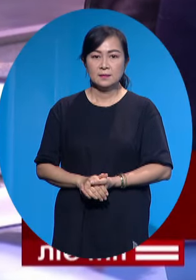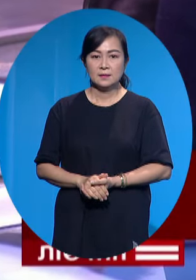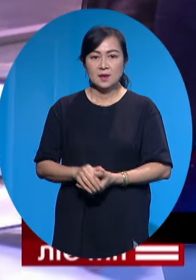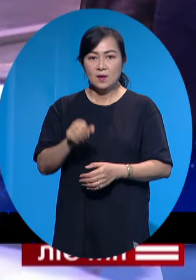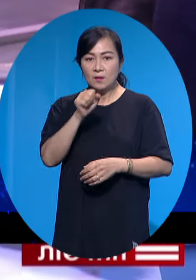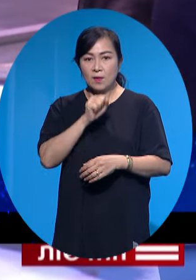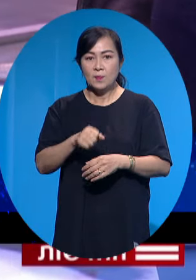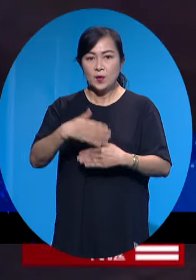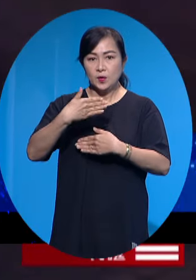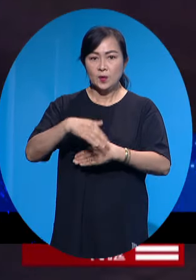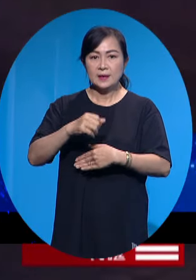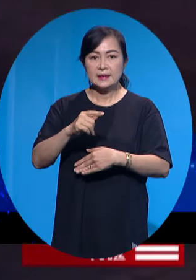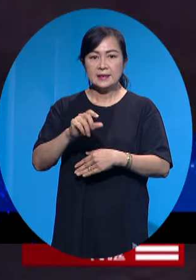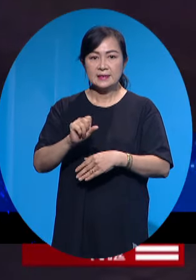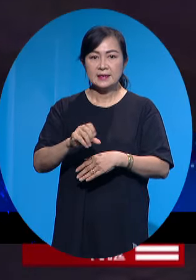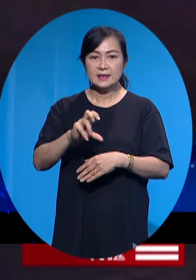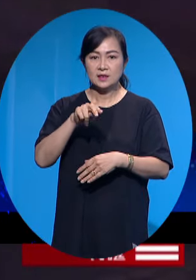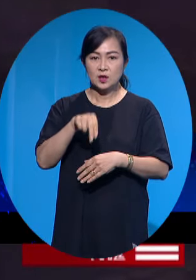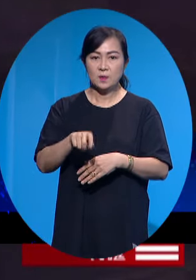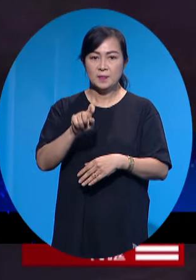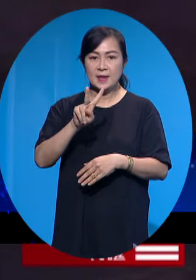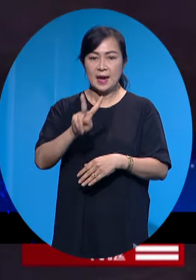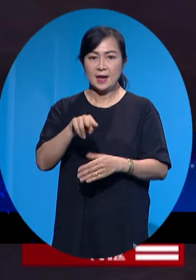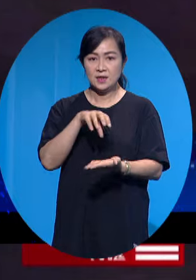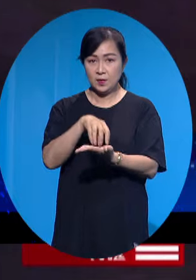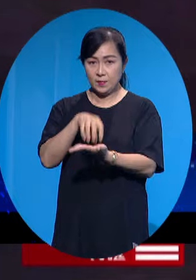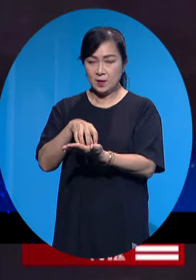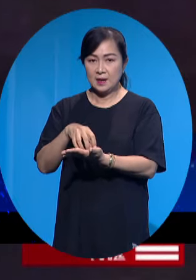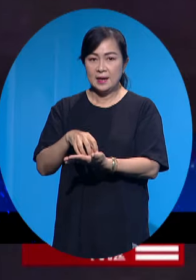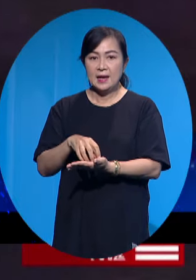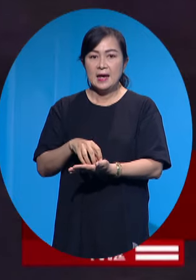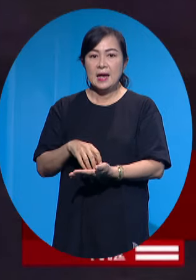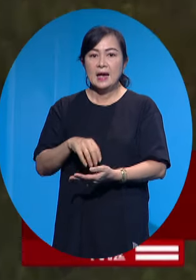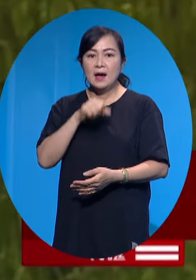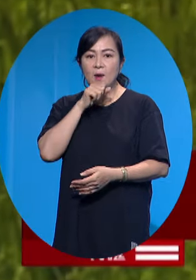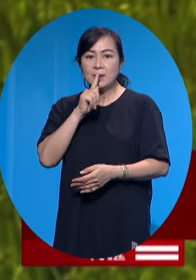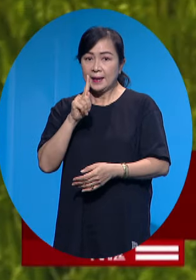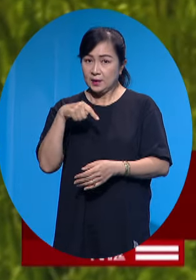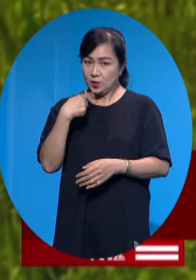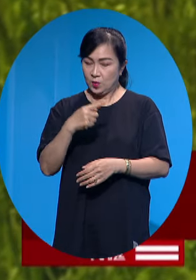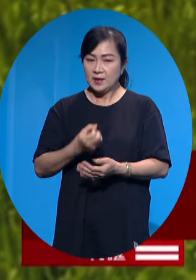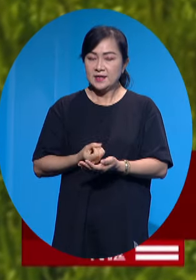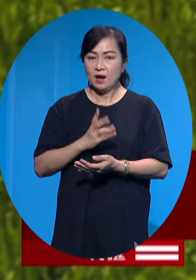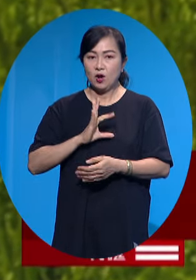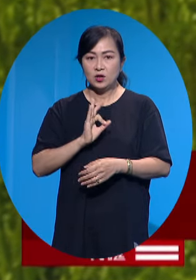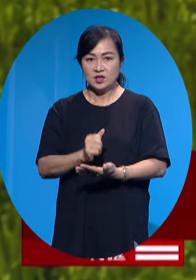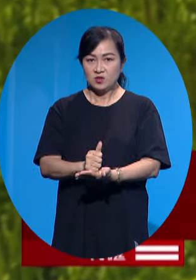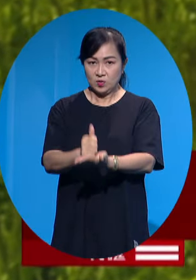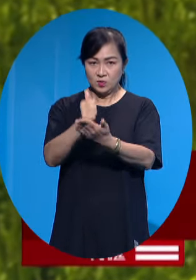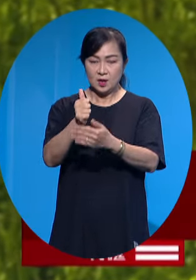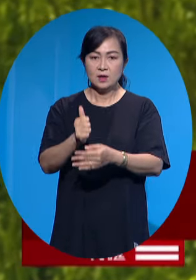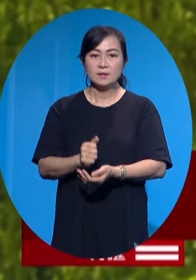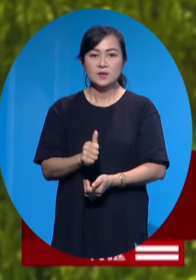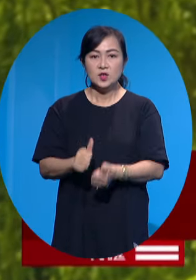Trong cuộc phỏng vấn với kênh truyền hình Knesset Channel 12 địa phương, Ngoại trưởng Israel Katz nói, việc thả các con tin là ưu tiên hàng đầu của chúng